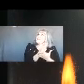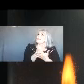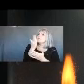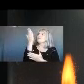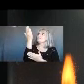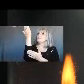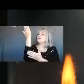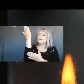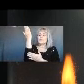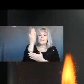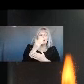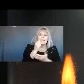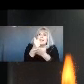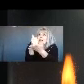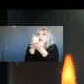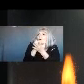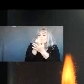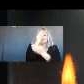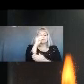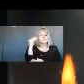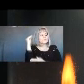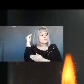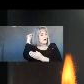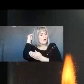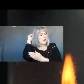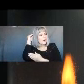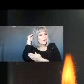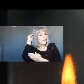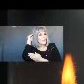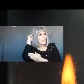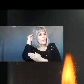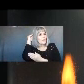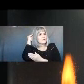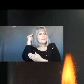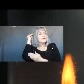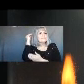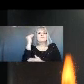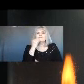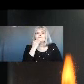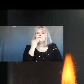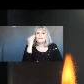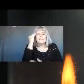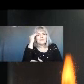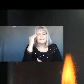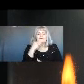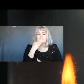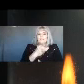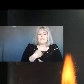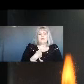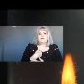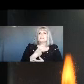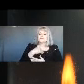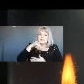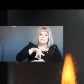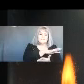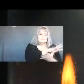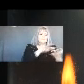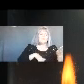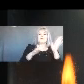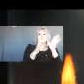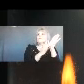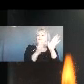en maak U ons ook deel. Help ons om te onthou. Help ons om te onthou sodat ons kan weet wie ons